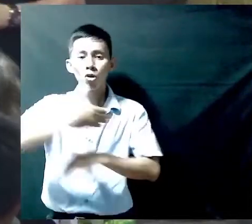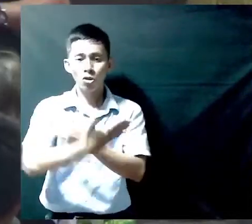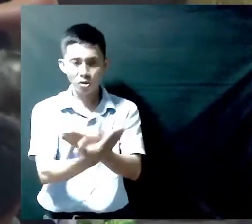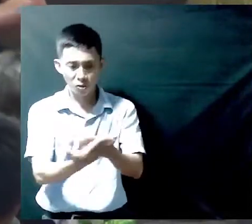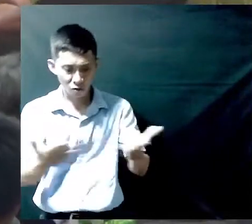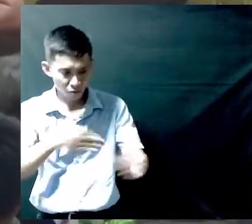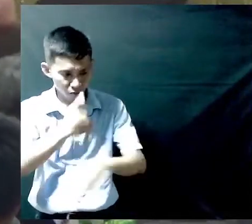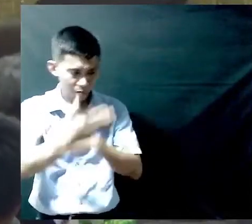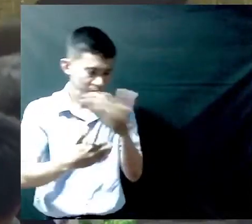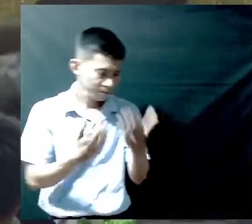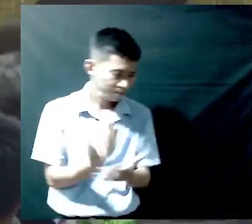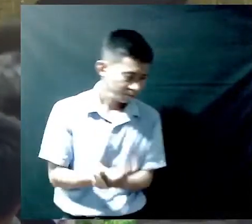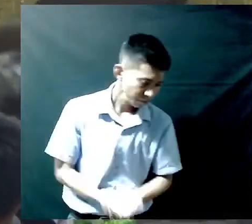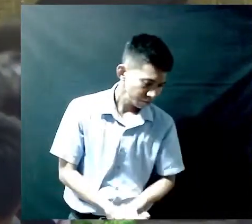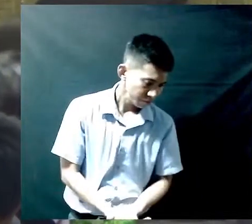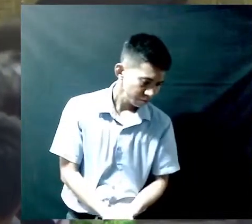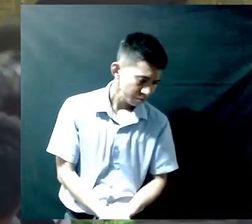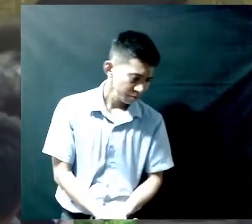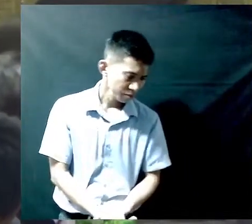Nag-iiba pag hawak ni Lord eh.